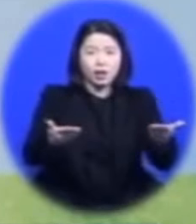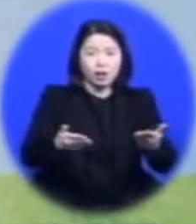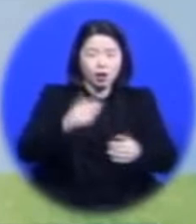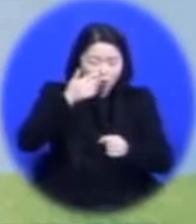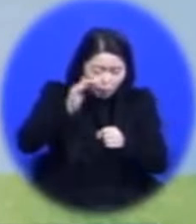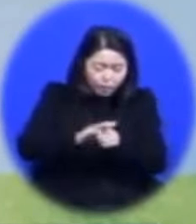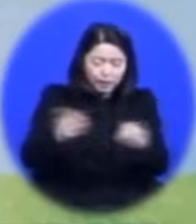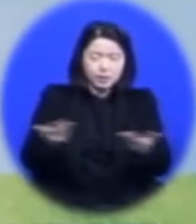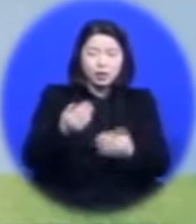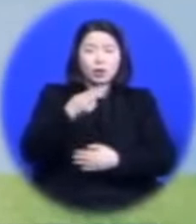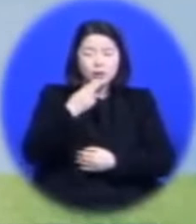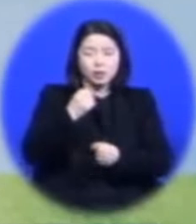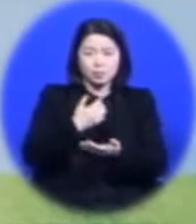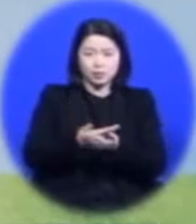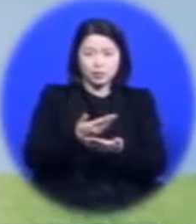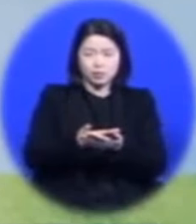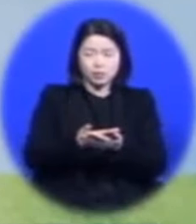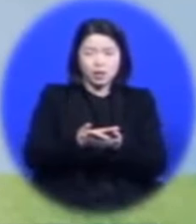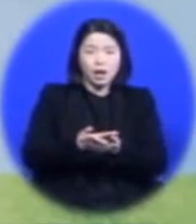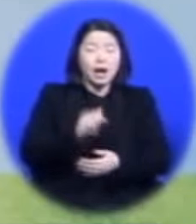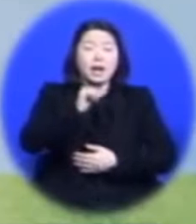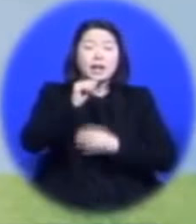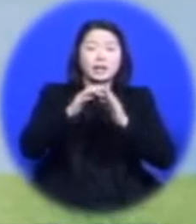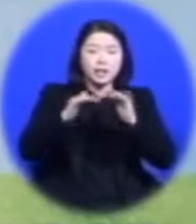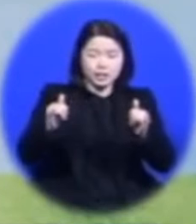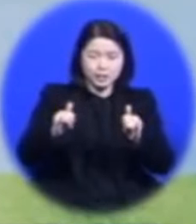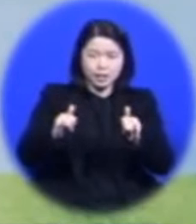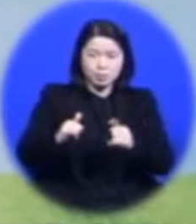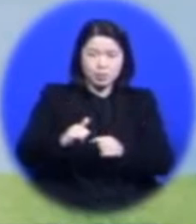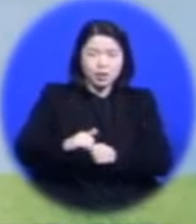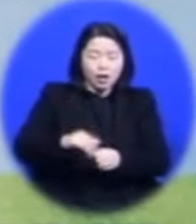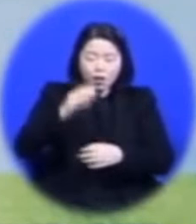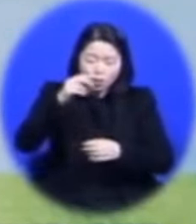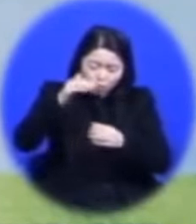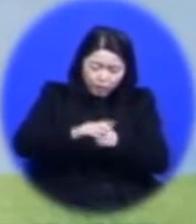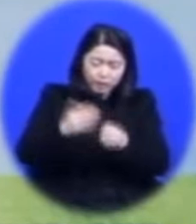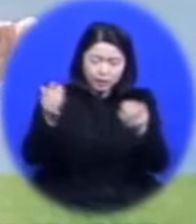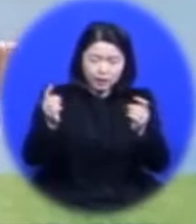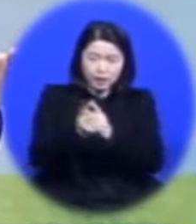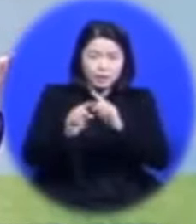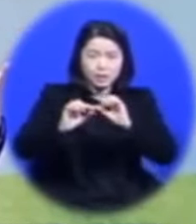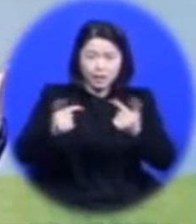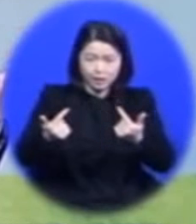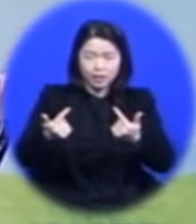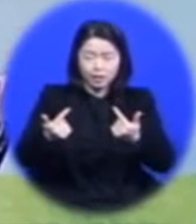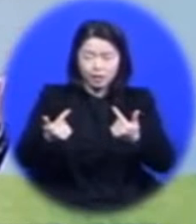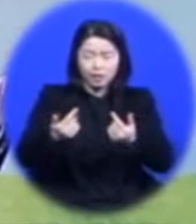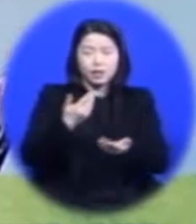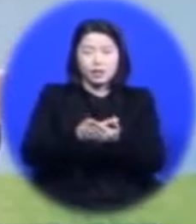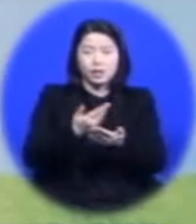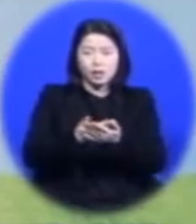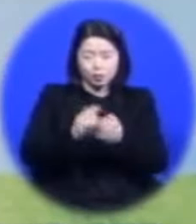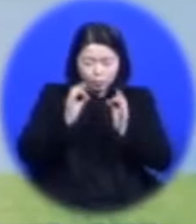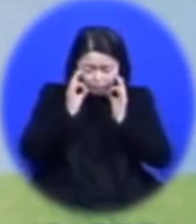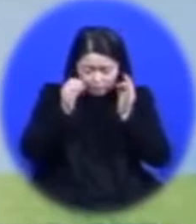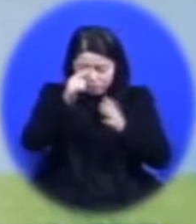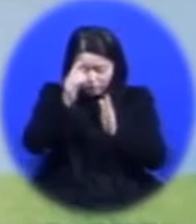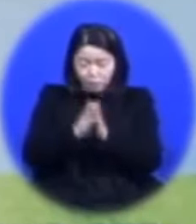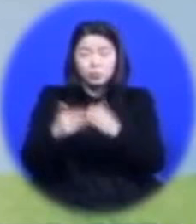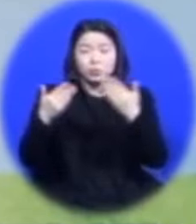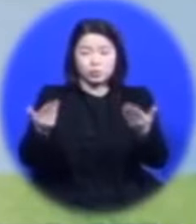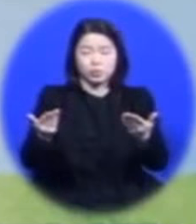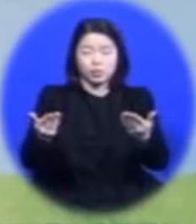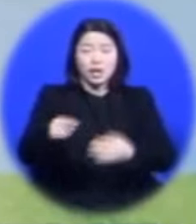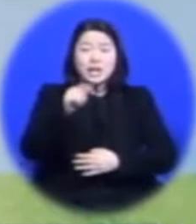달라고 가난한 사람이 괜히 억울한 일 당하지 않게 해 달라고 간절히 기도했던 거 그리고 그것을